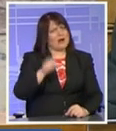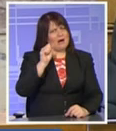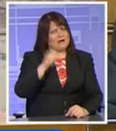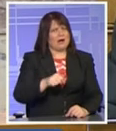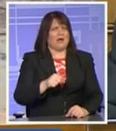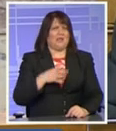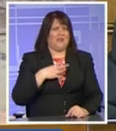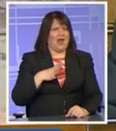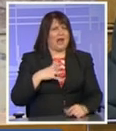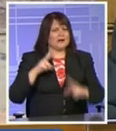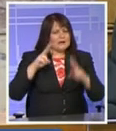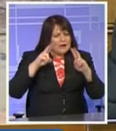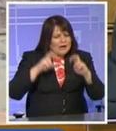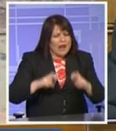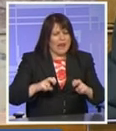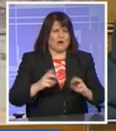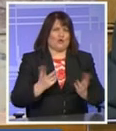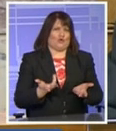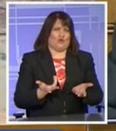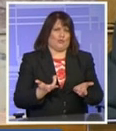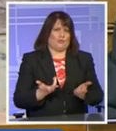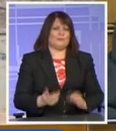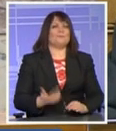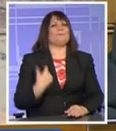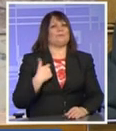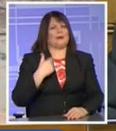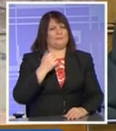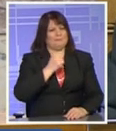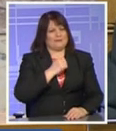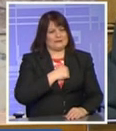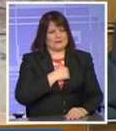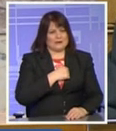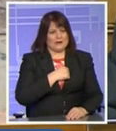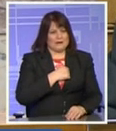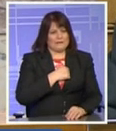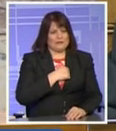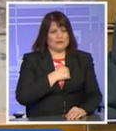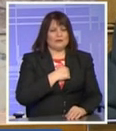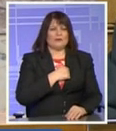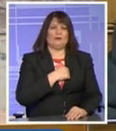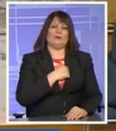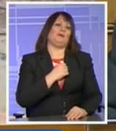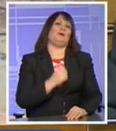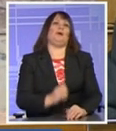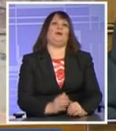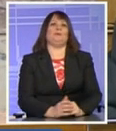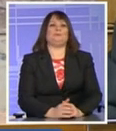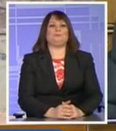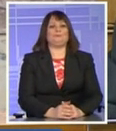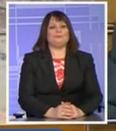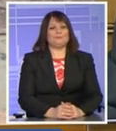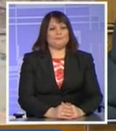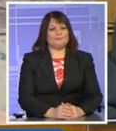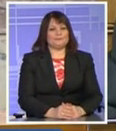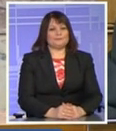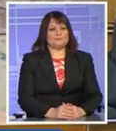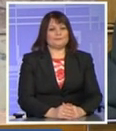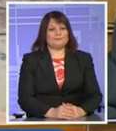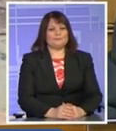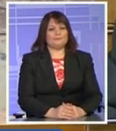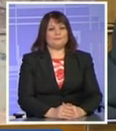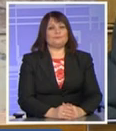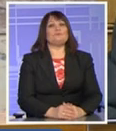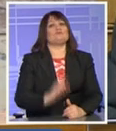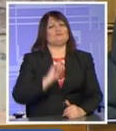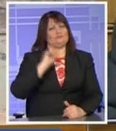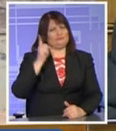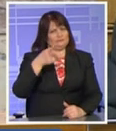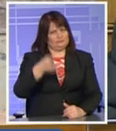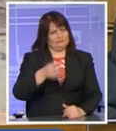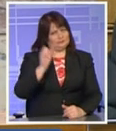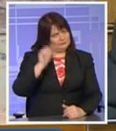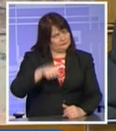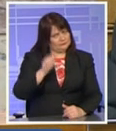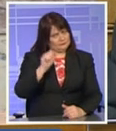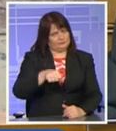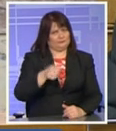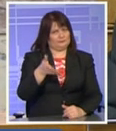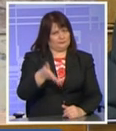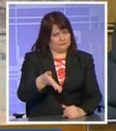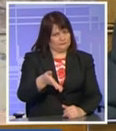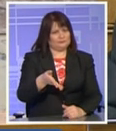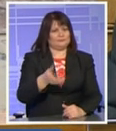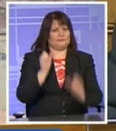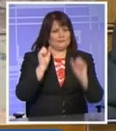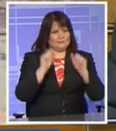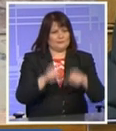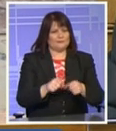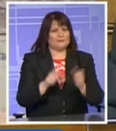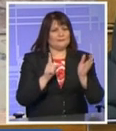θα κάνουν. Πιστεύω, κυρίες και κύριοι βουλευτές, ότι όλοι σε αυτήν την αίθουσα συμφωνούμε ότι